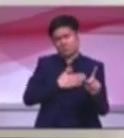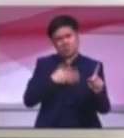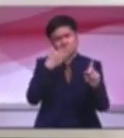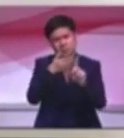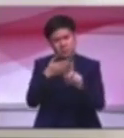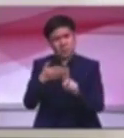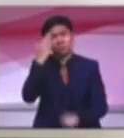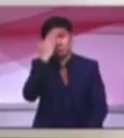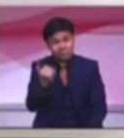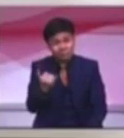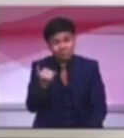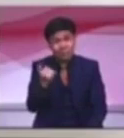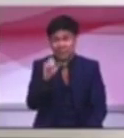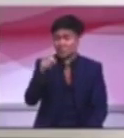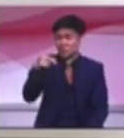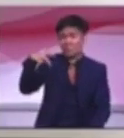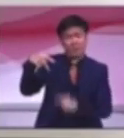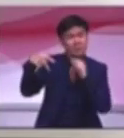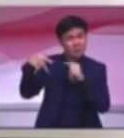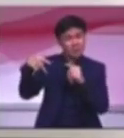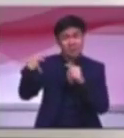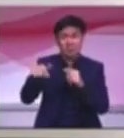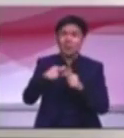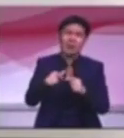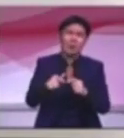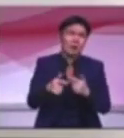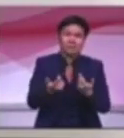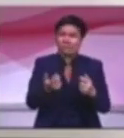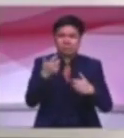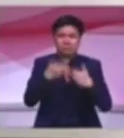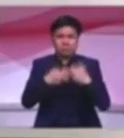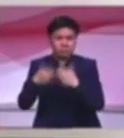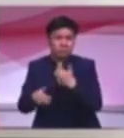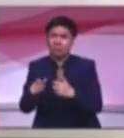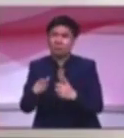SOP yang dikeluarkan bukan untuk menyusahkan rakyat tetapi